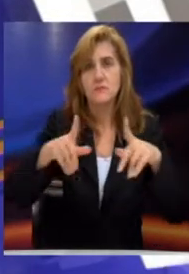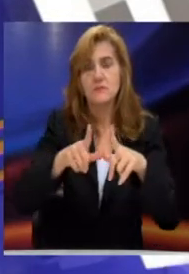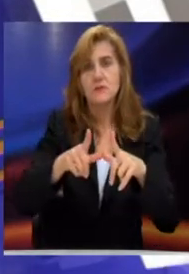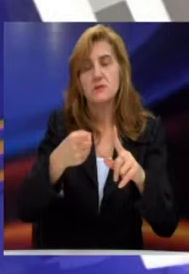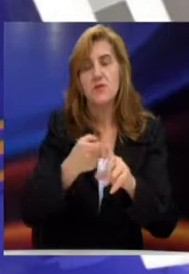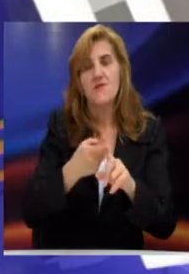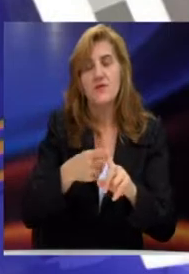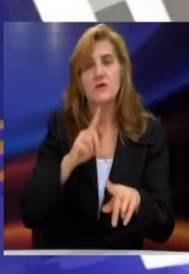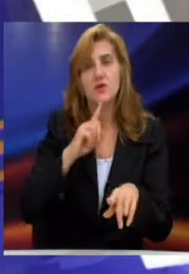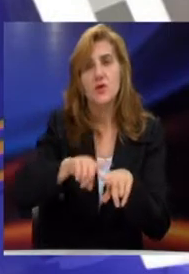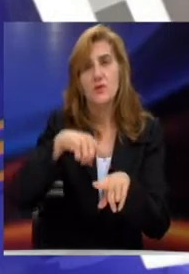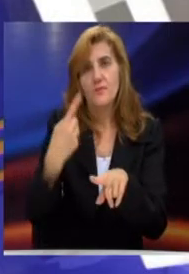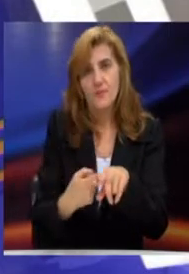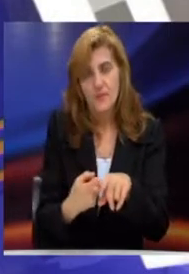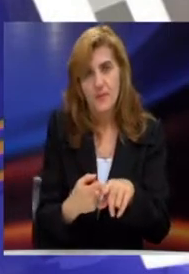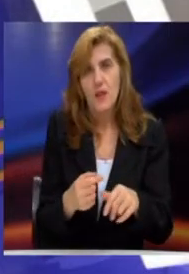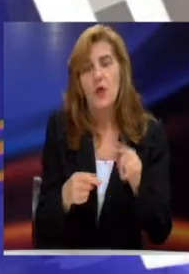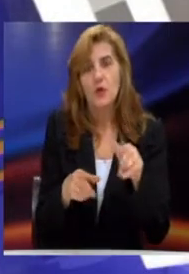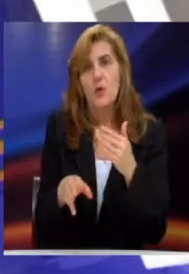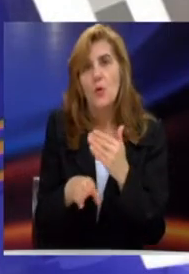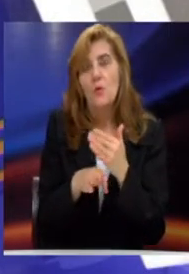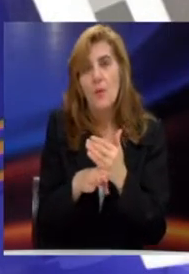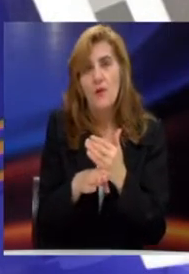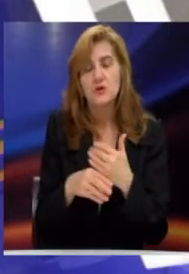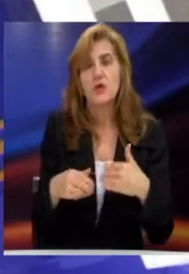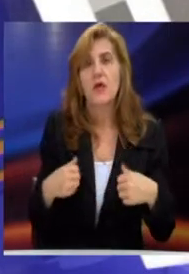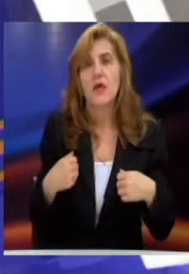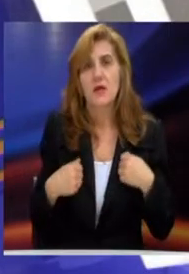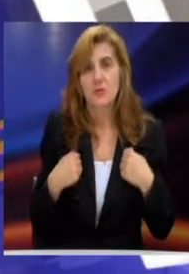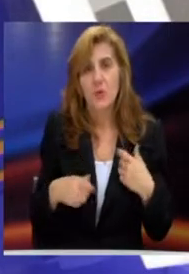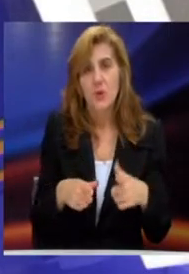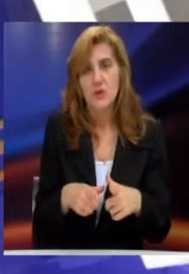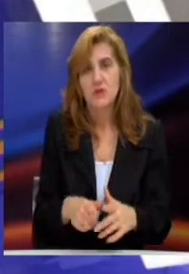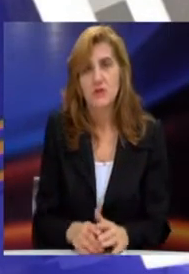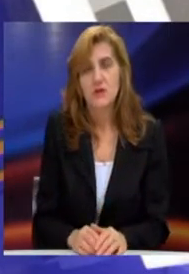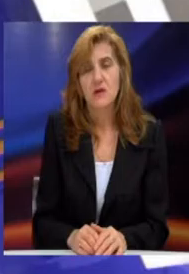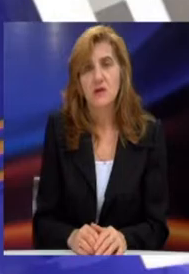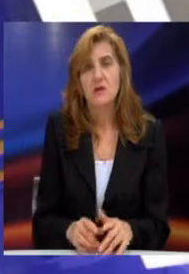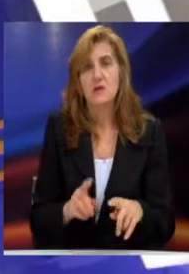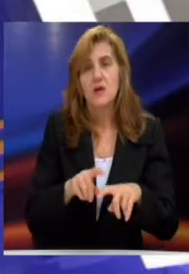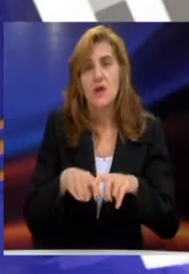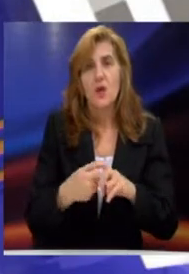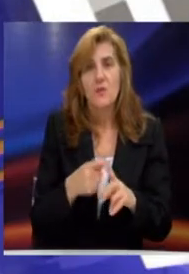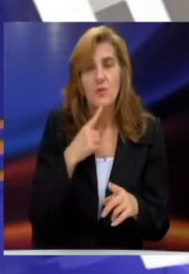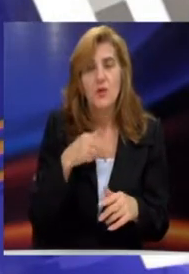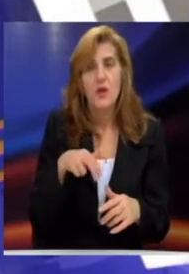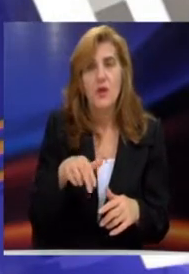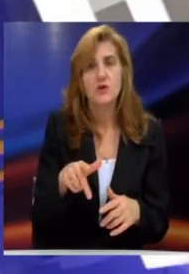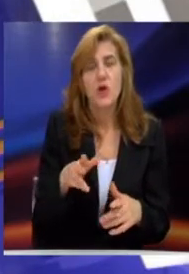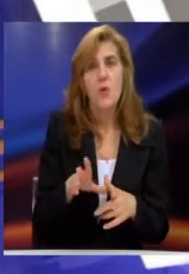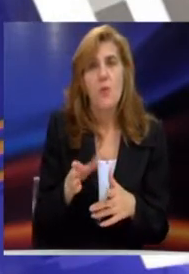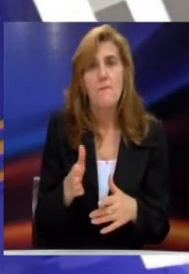sekundarnom nivou sa vantelesnu oplodnju. Tu nam također pomaže i grad Subotica, također oprema koja je išla u